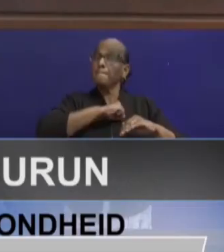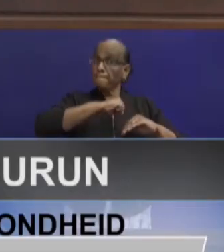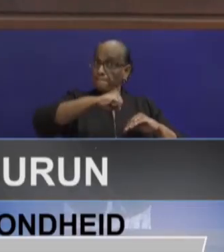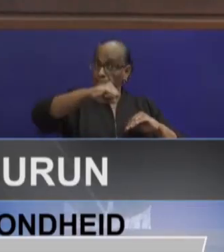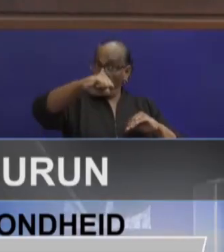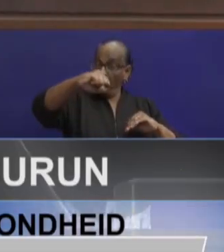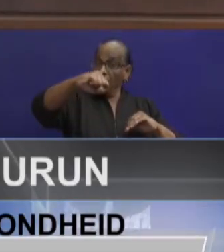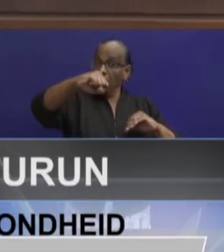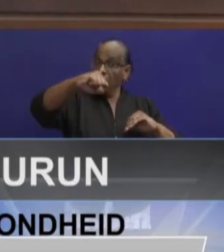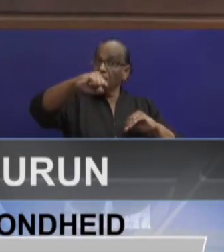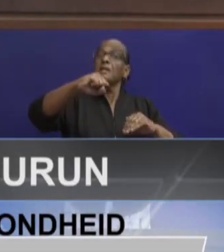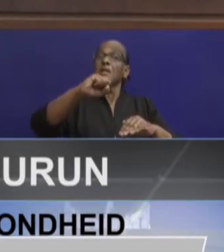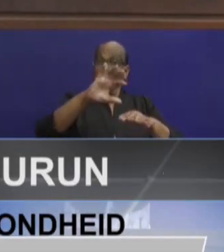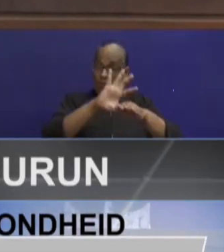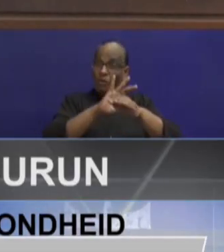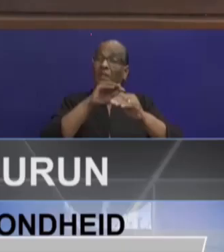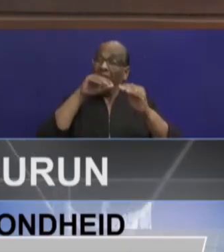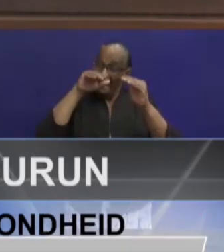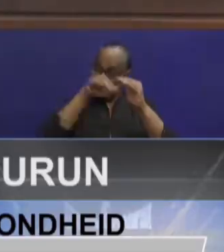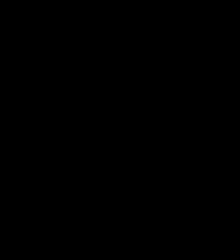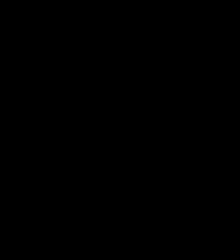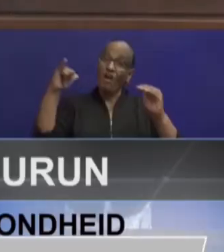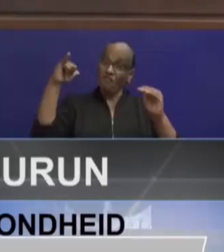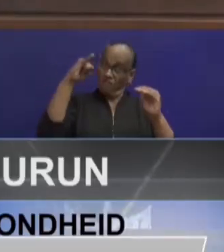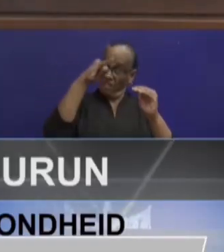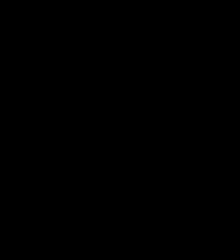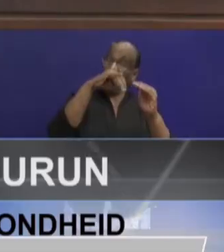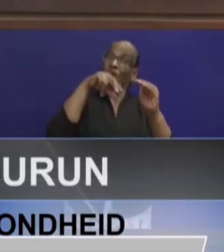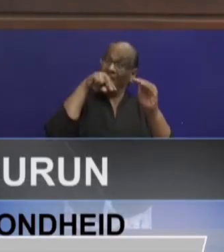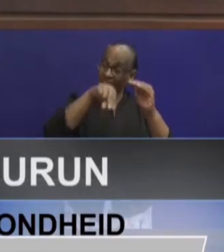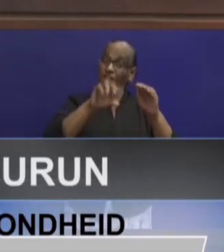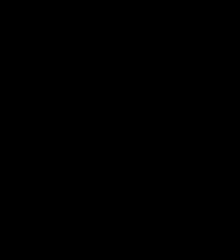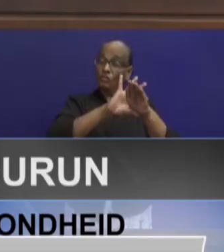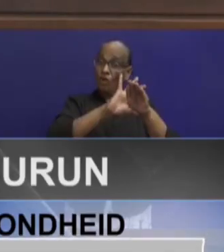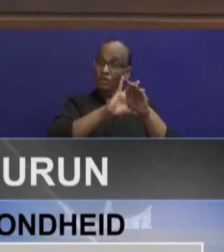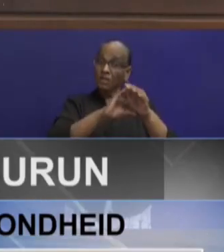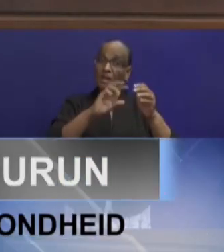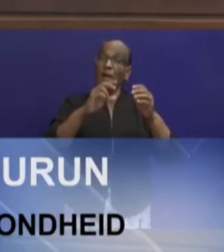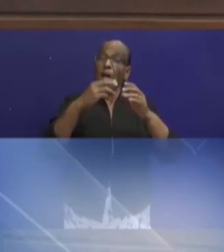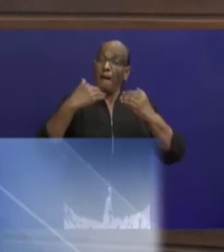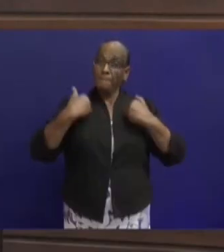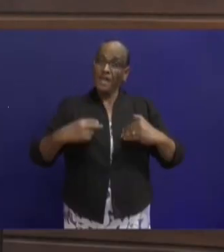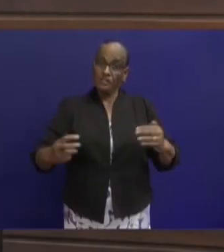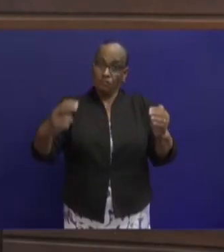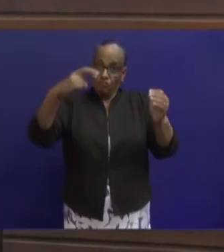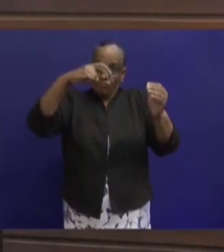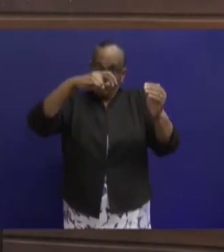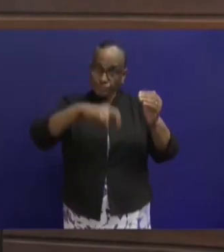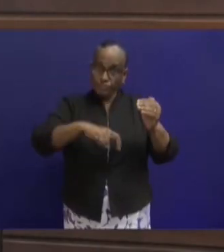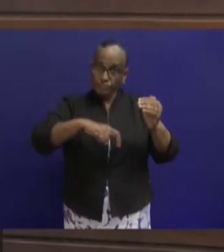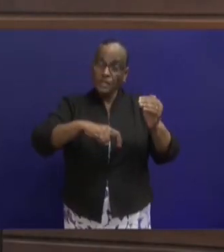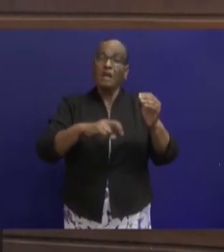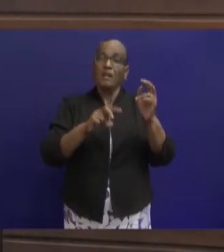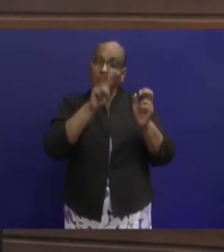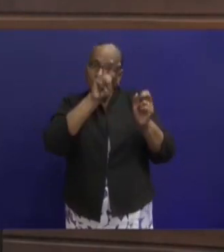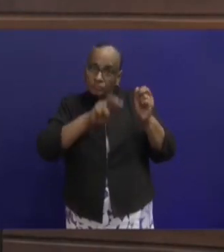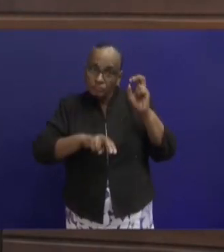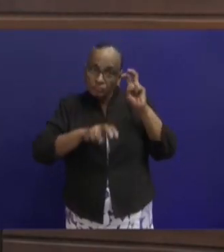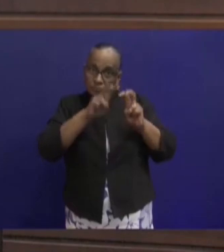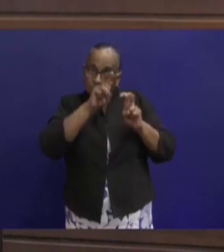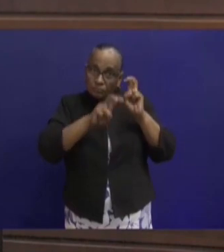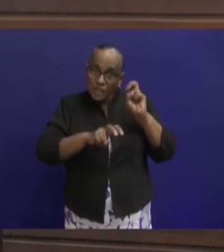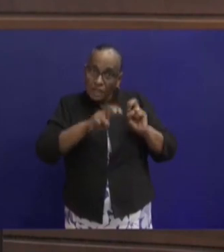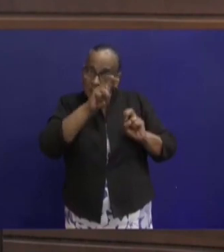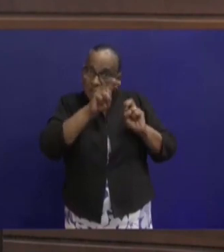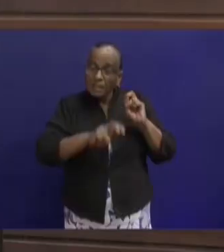De artsen zijn in de vlucht aanwezig. De mensen worden wanneer ze aan boord komen gescreend. En wanneer ze worden gescreend, als er iemand